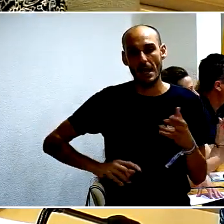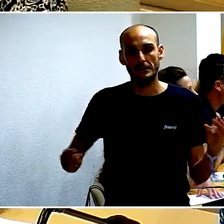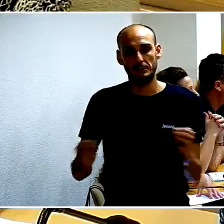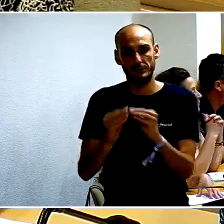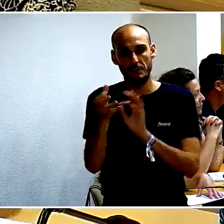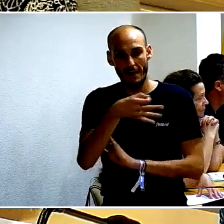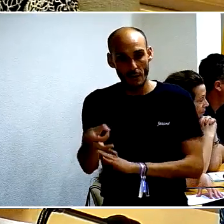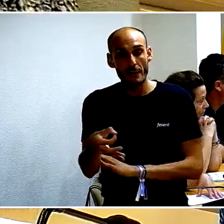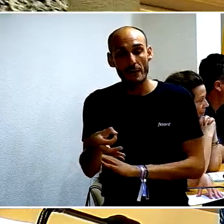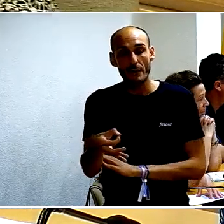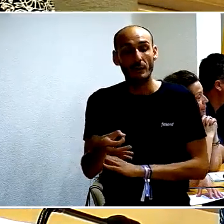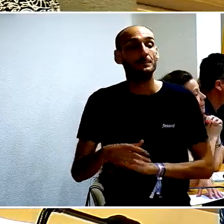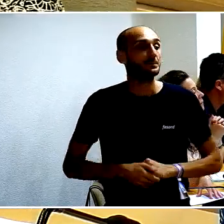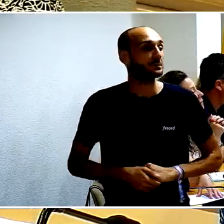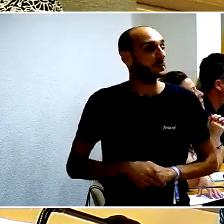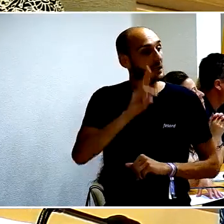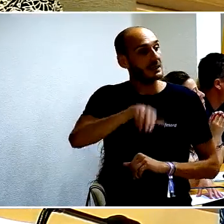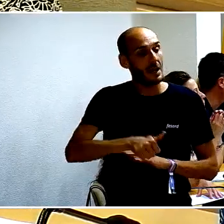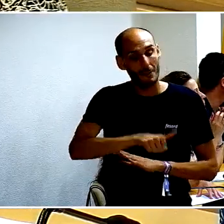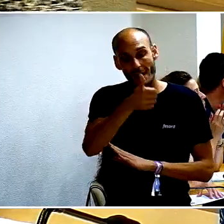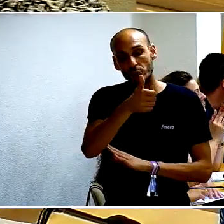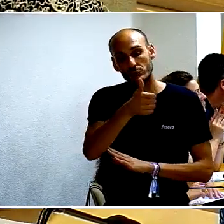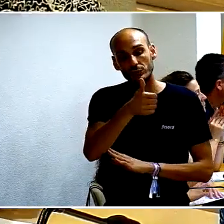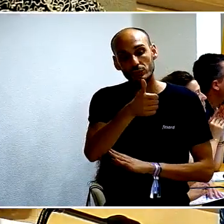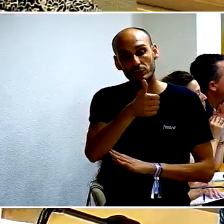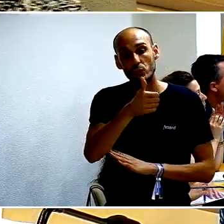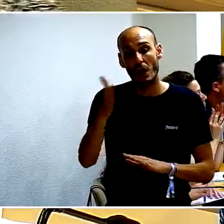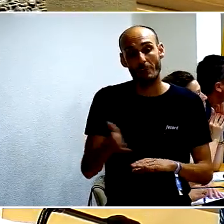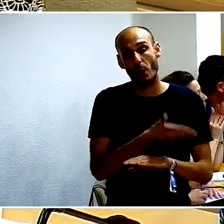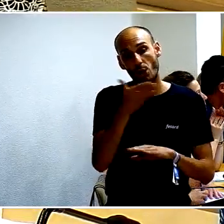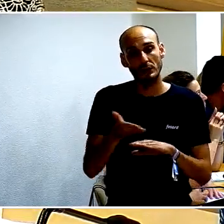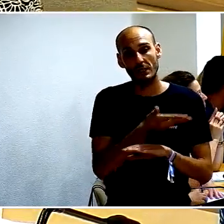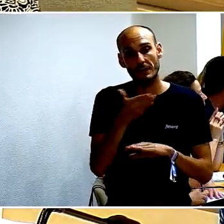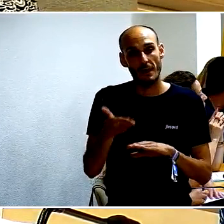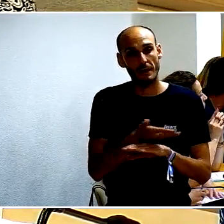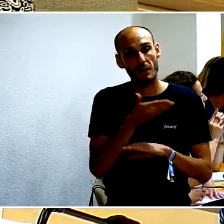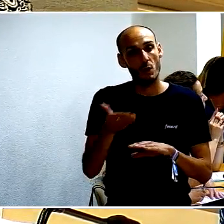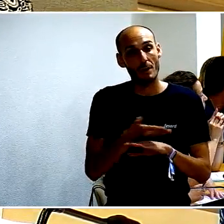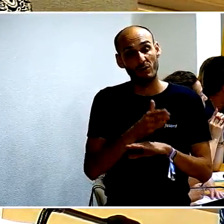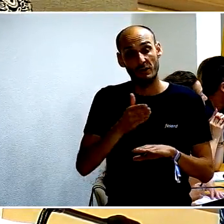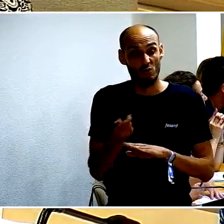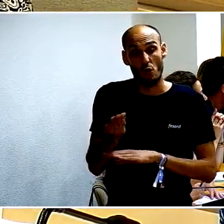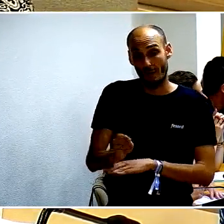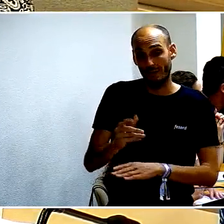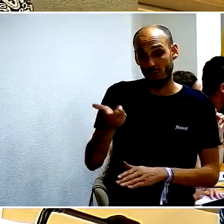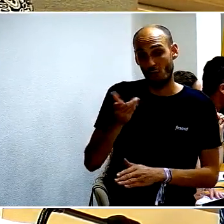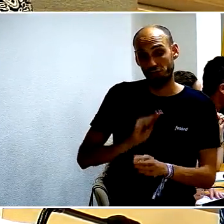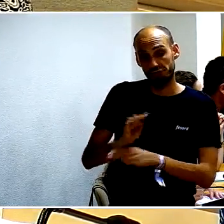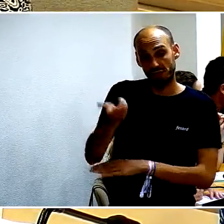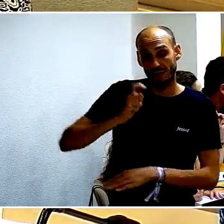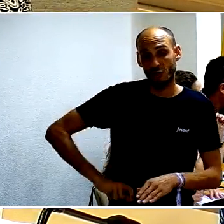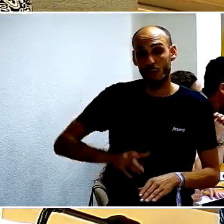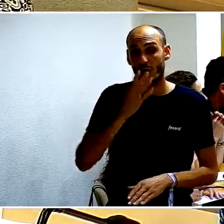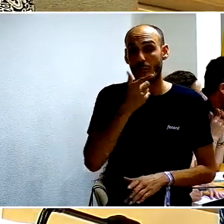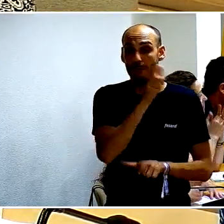Personal. També aprovem una productivitat, un complement retributiu per a la persona que se fa càrrecs de